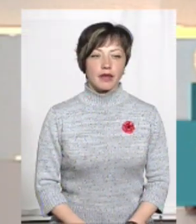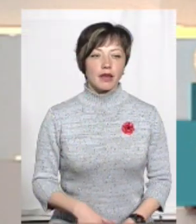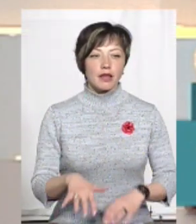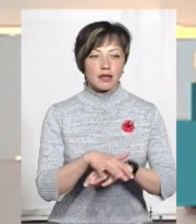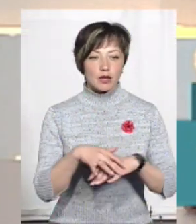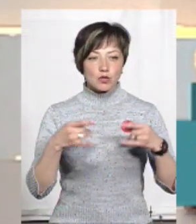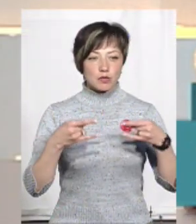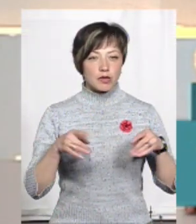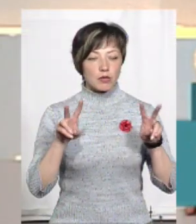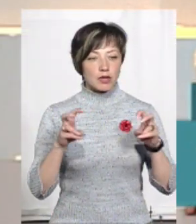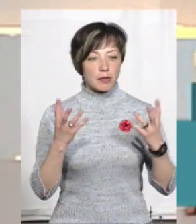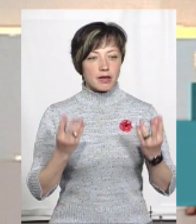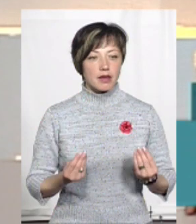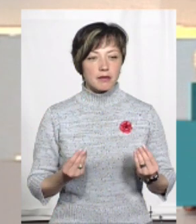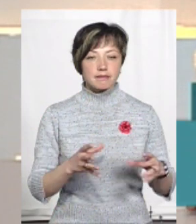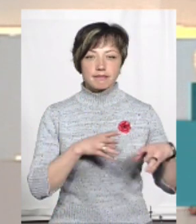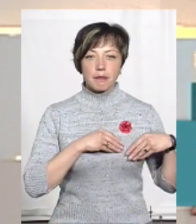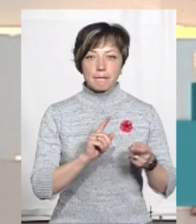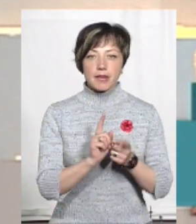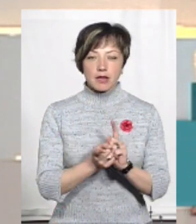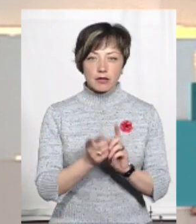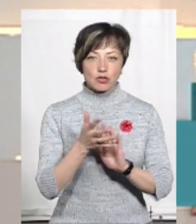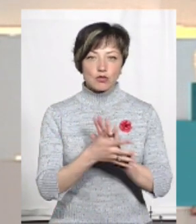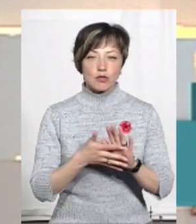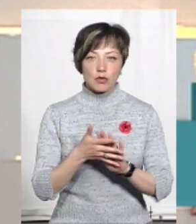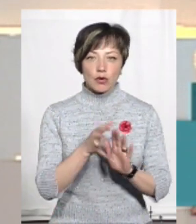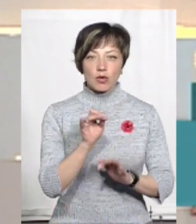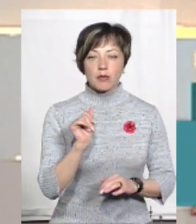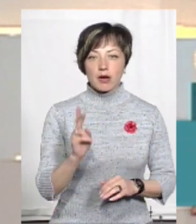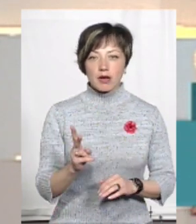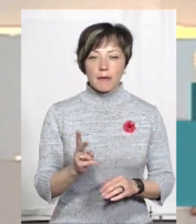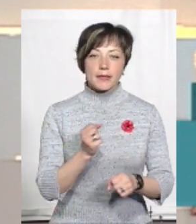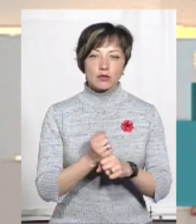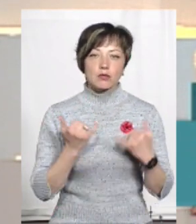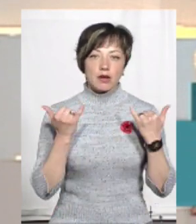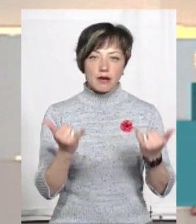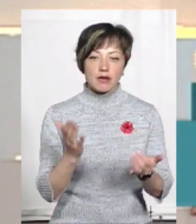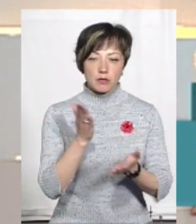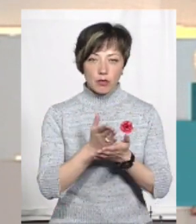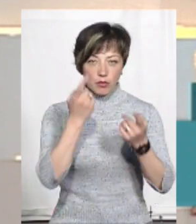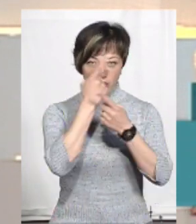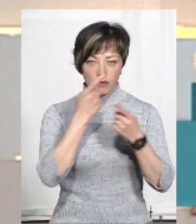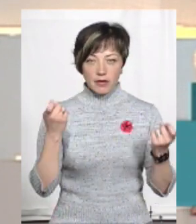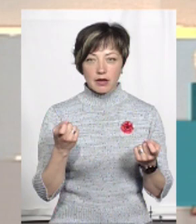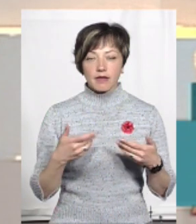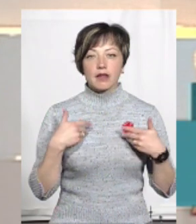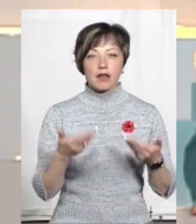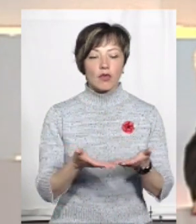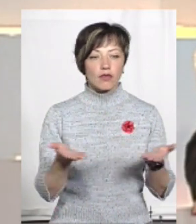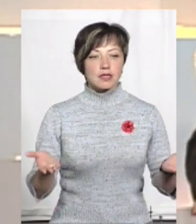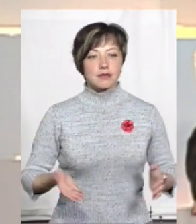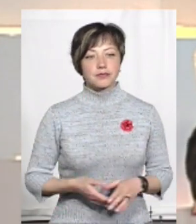На Суспільному тема дня. Ми з перекладачкою на жестову мову Ольгою Рибак працюємо для вас наживо. Вітаю